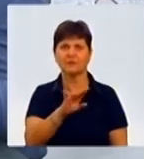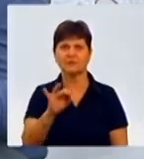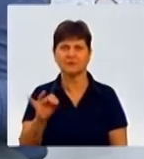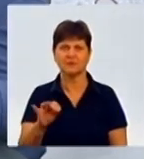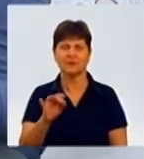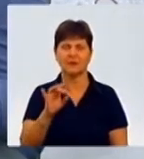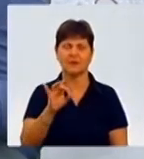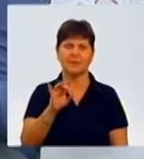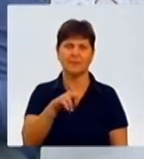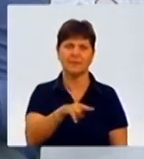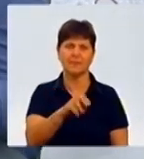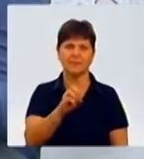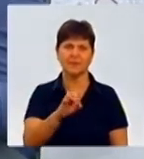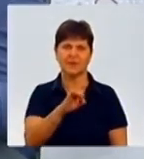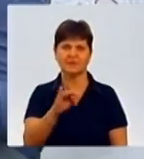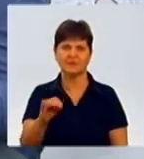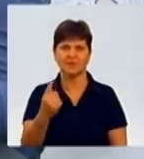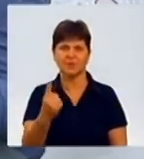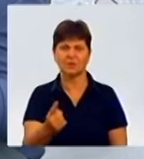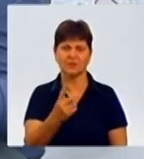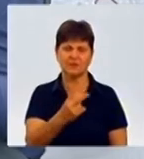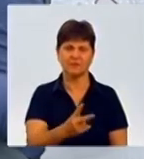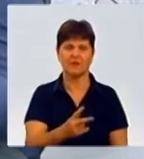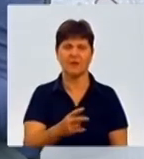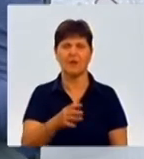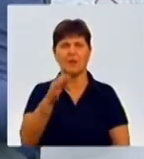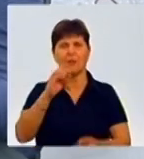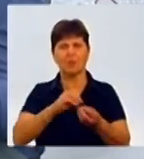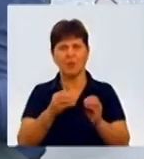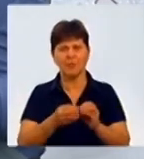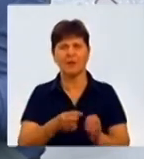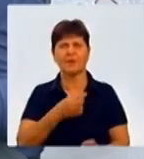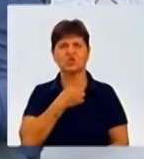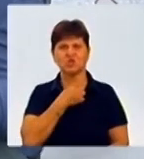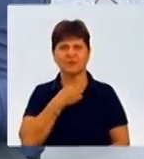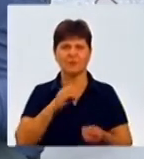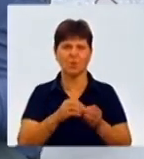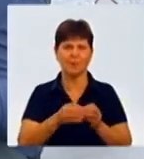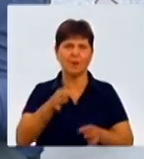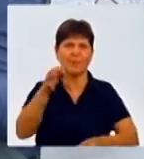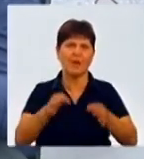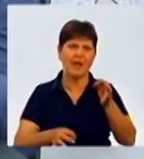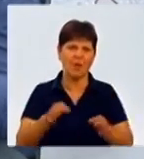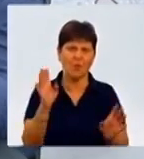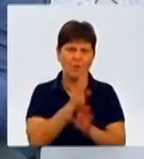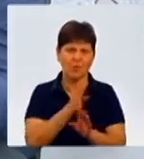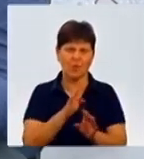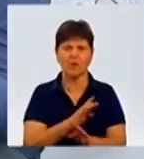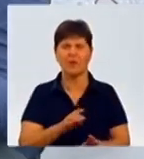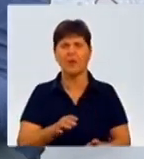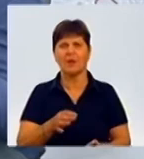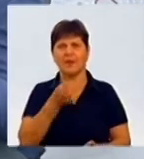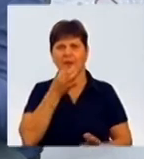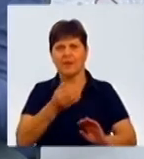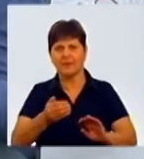Проблеми гінекологічної сфери, проблеми щитовидобної залози. пізній початок місячних, ранній